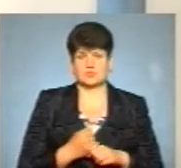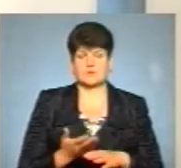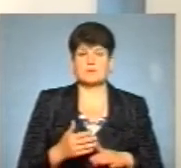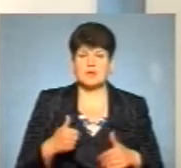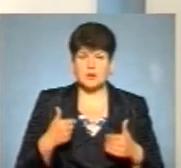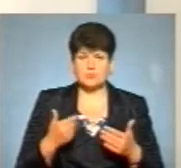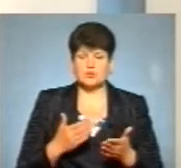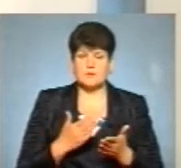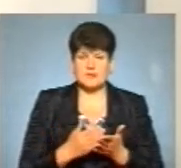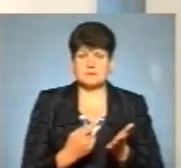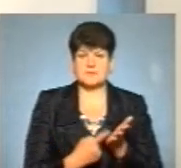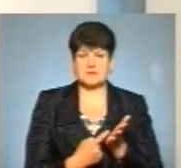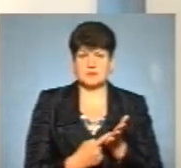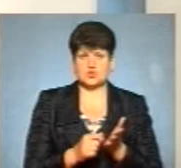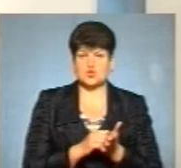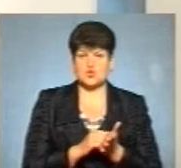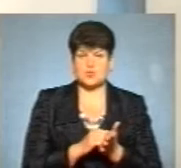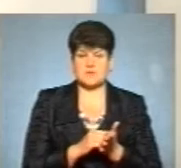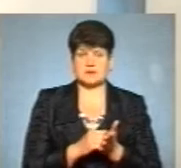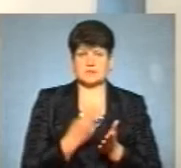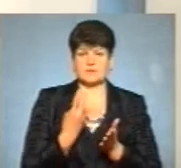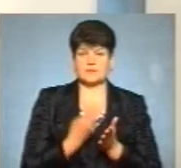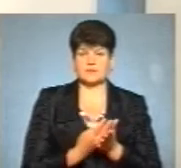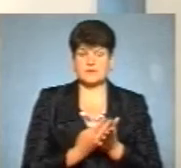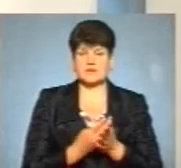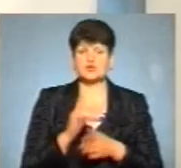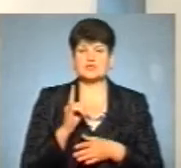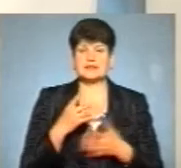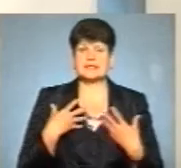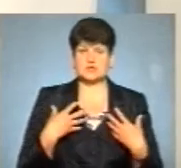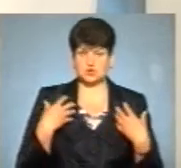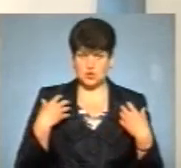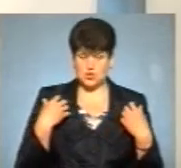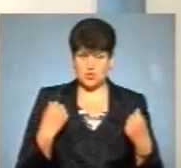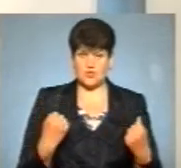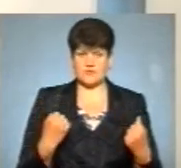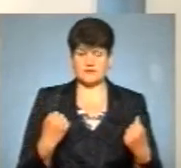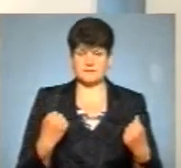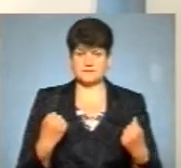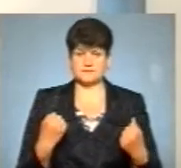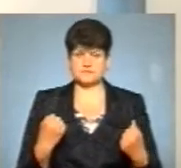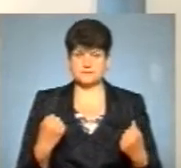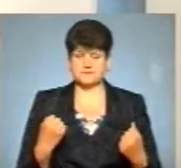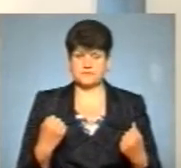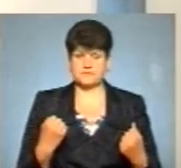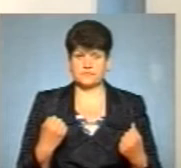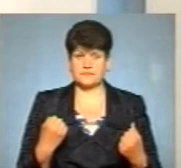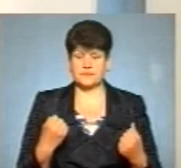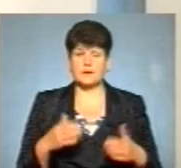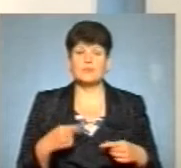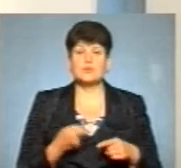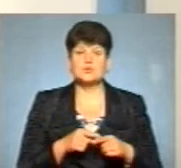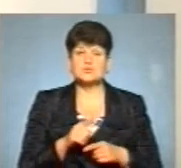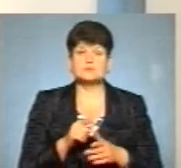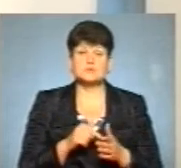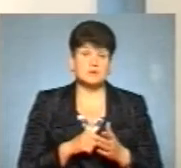рекомендуємо мати підтверджуючий документ, який засвідчить, що дитина, ну, здорова, скажімо, по даному питанню,